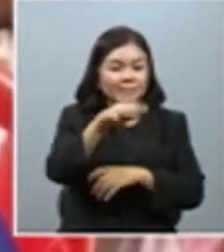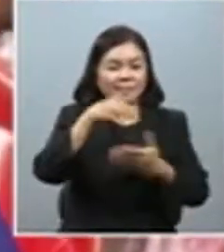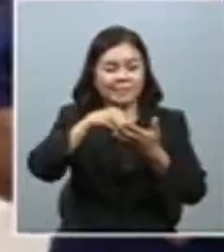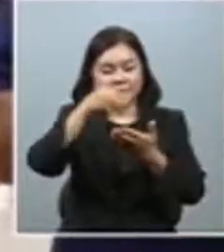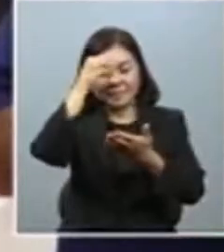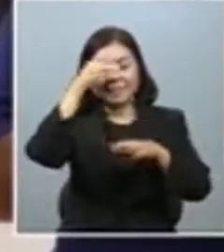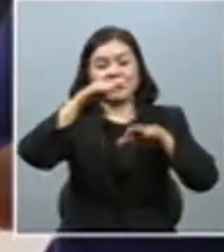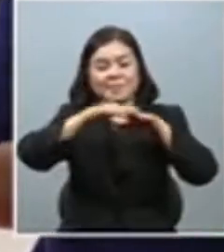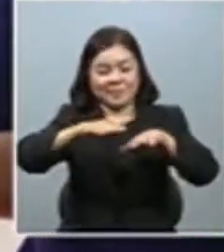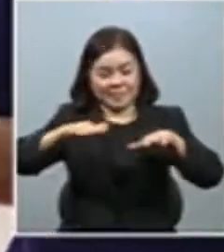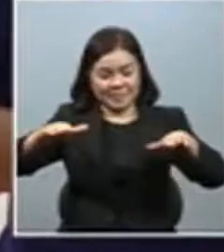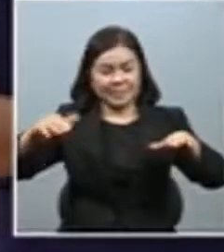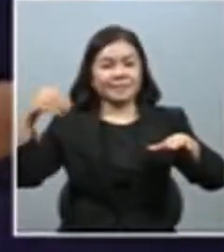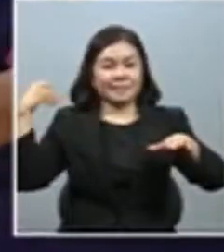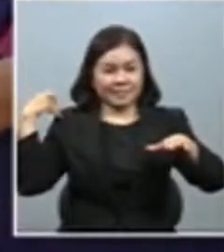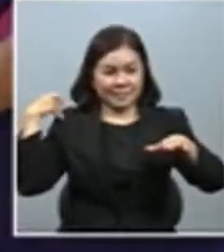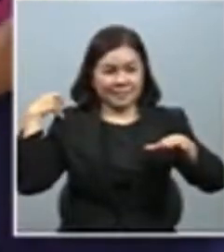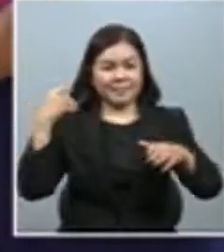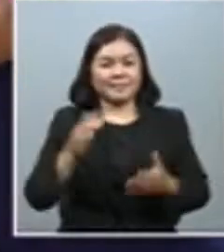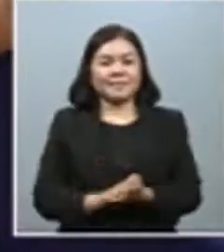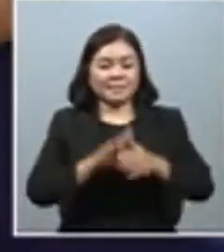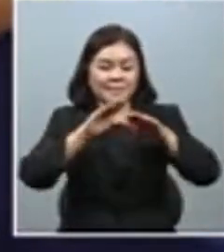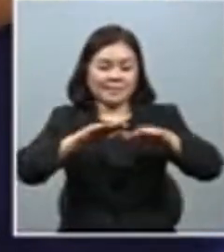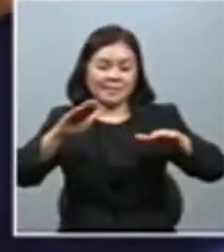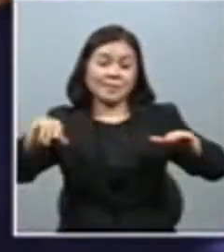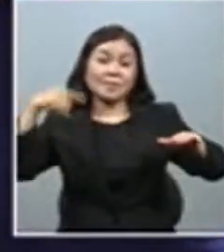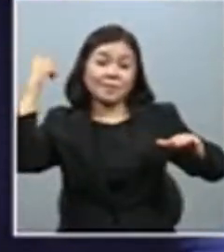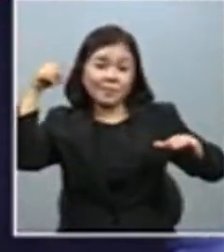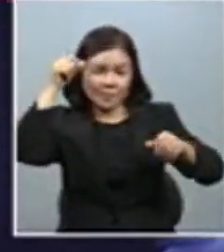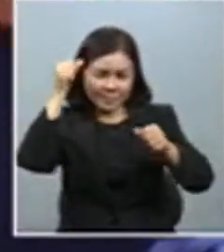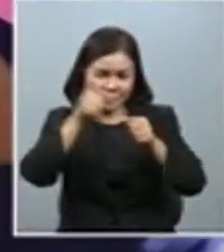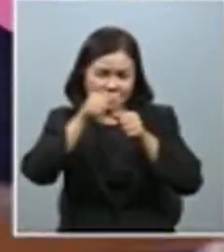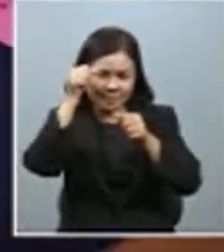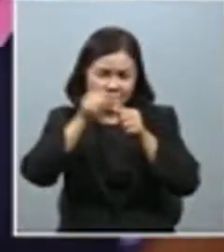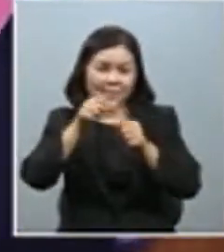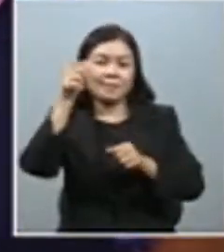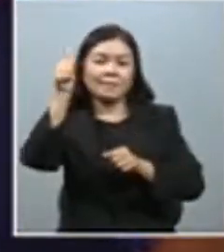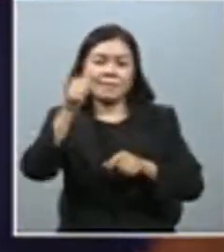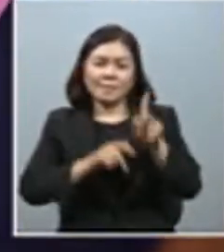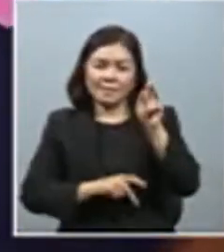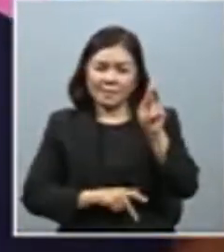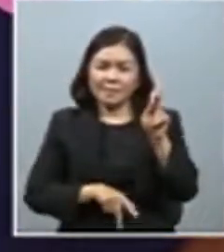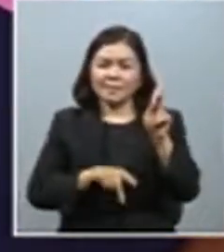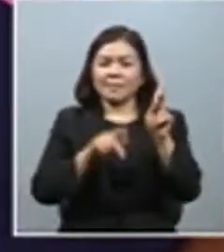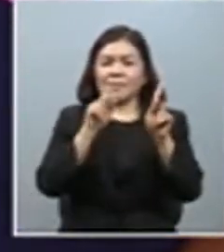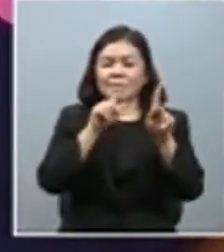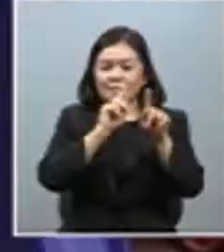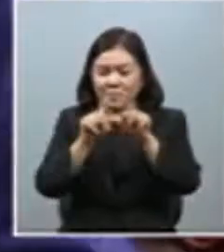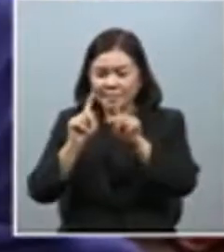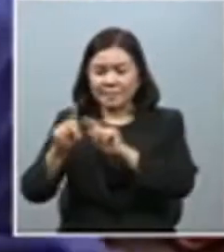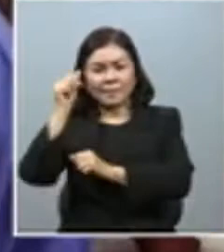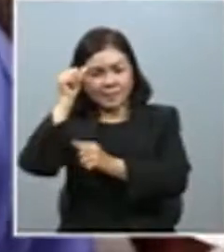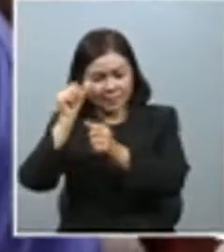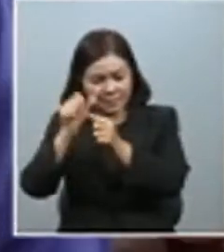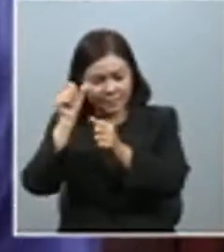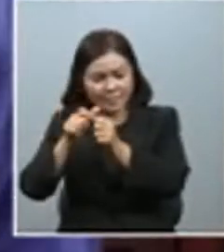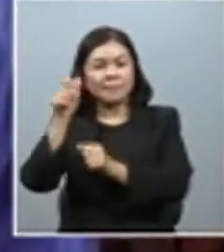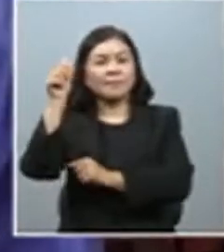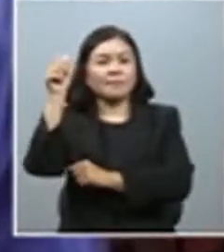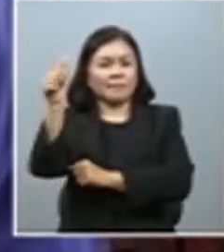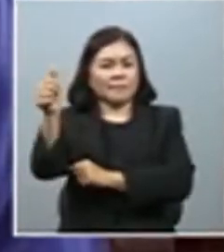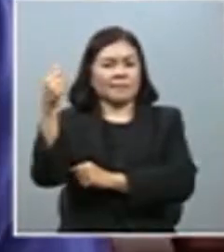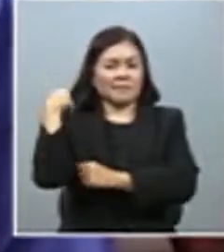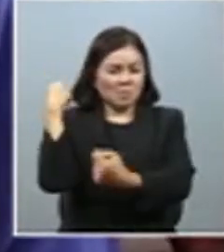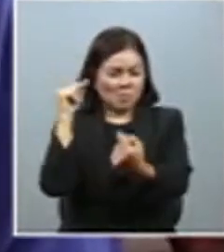เด้อพี่น้องเฮ้ยเด็กหญิงทองดีจำแม่นสุดๆขนาดกอไก่กอกายุค248อ่ะยังจ